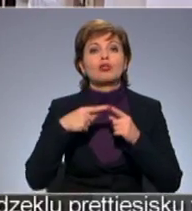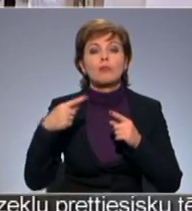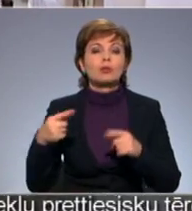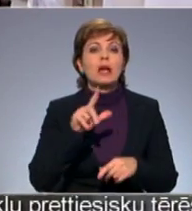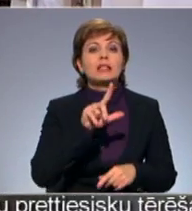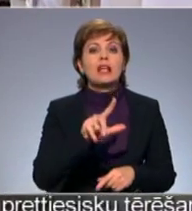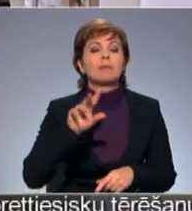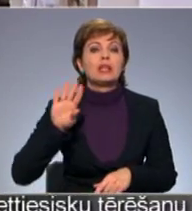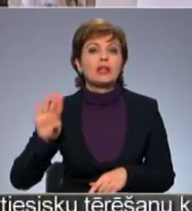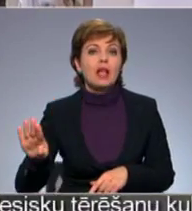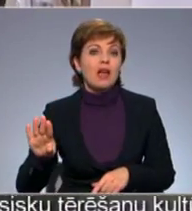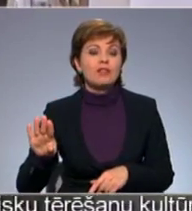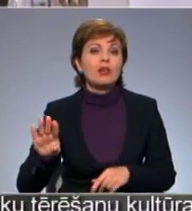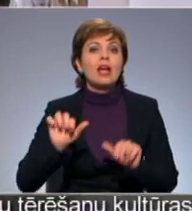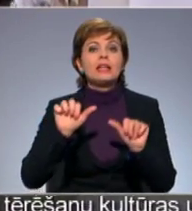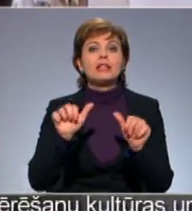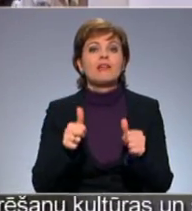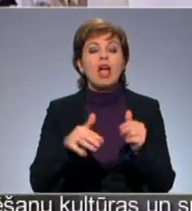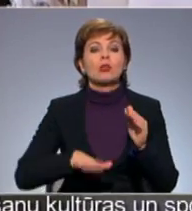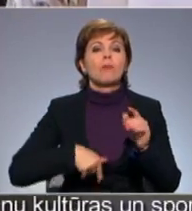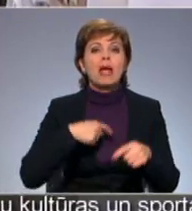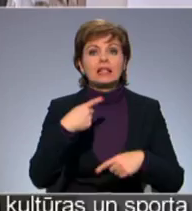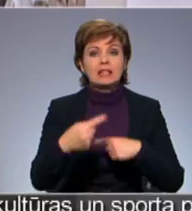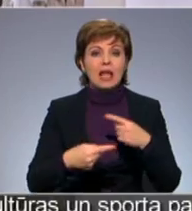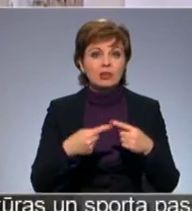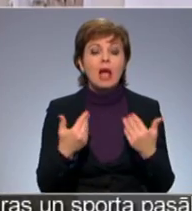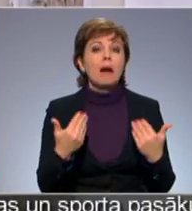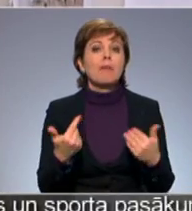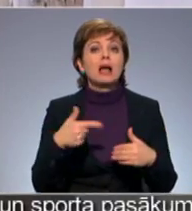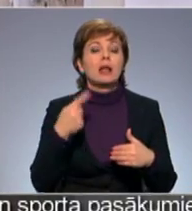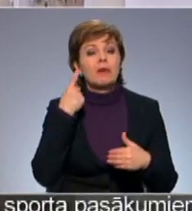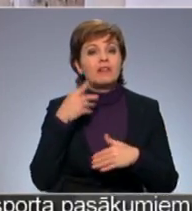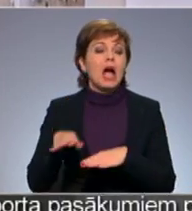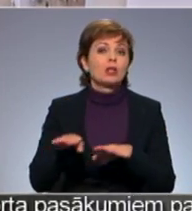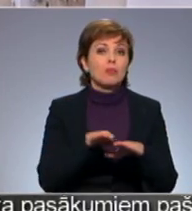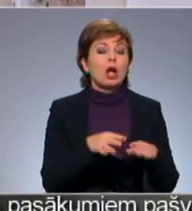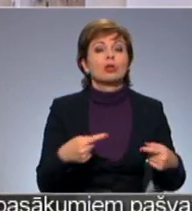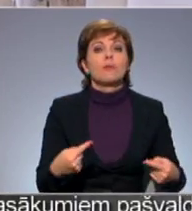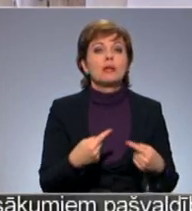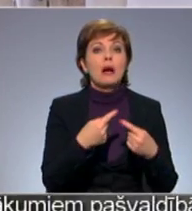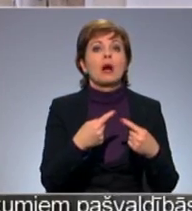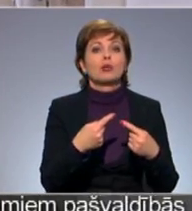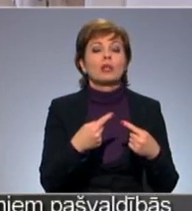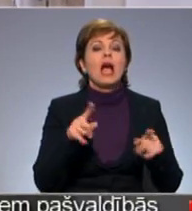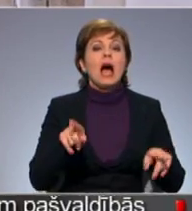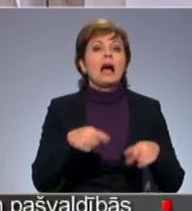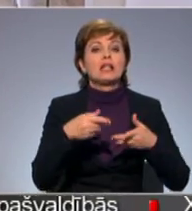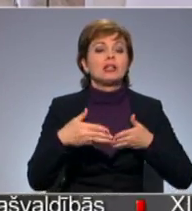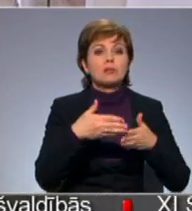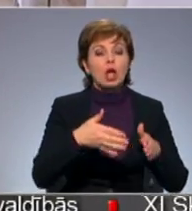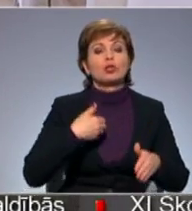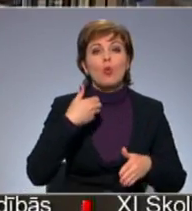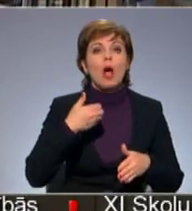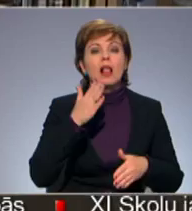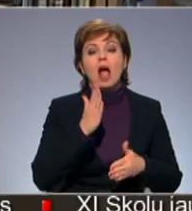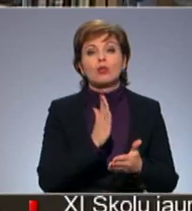7-9. Respektīvi, izveidot tādu pēctecību. Pat laban gan vienprātības par piemērotāko attīstības ceļu skolēnu vidū vēl nav.